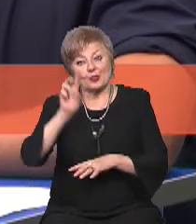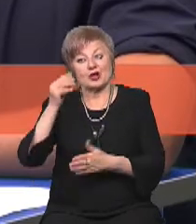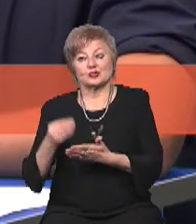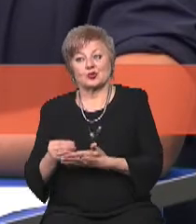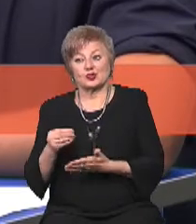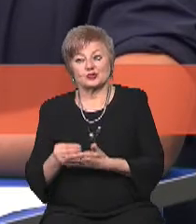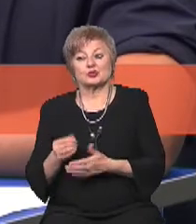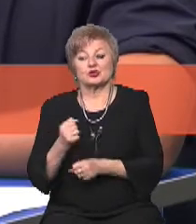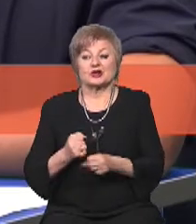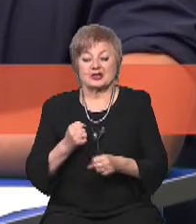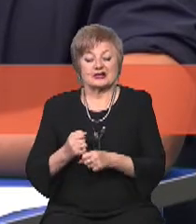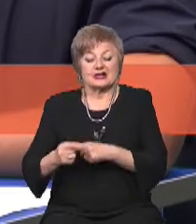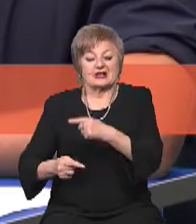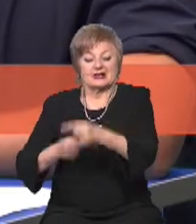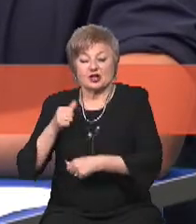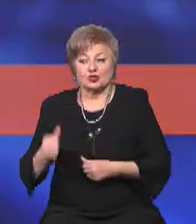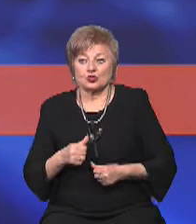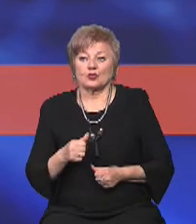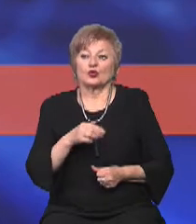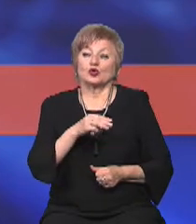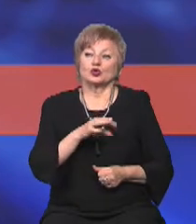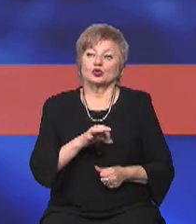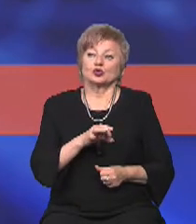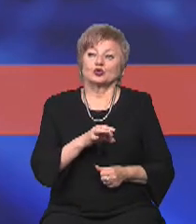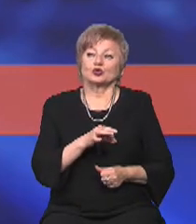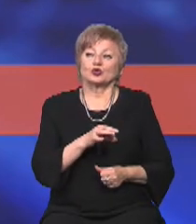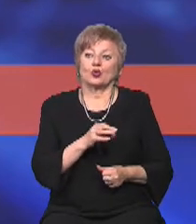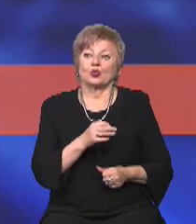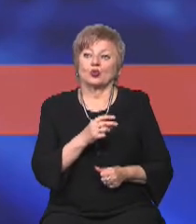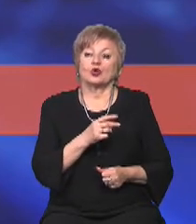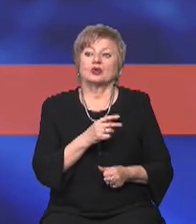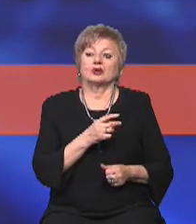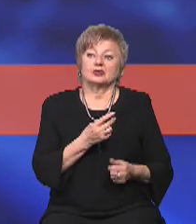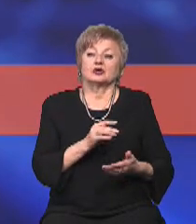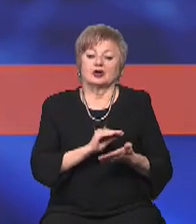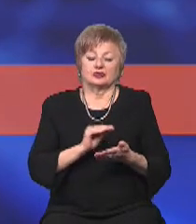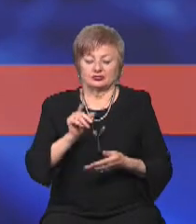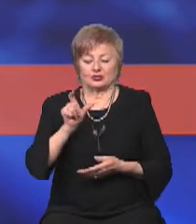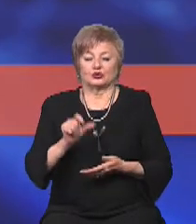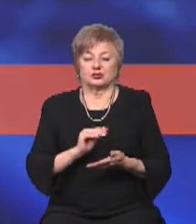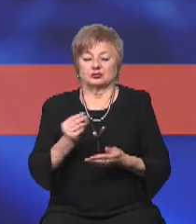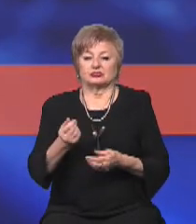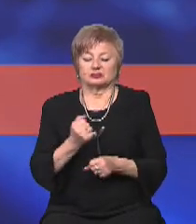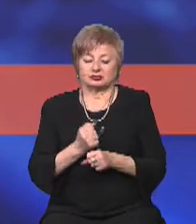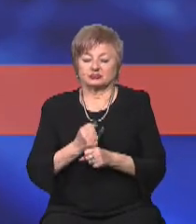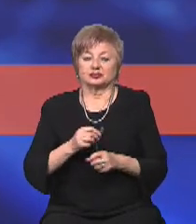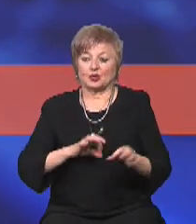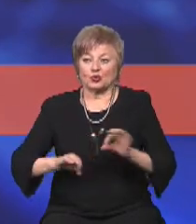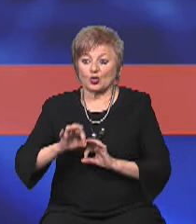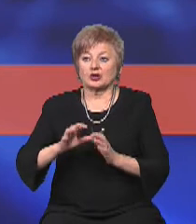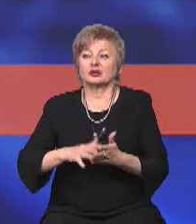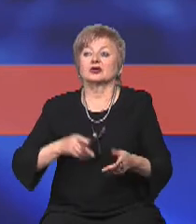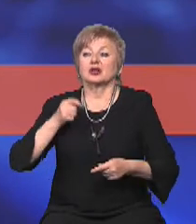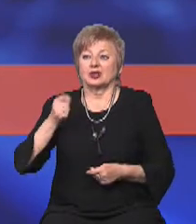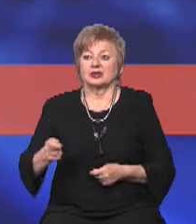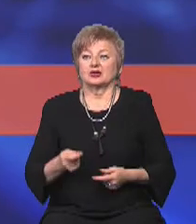таки напрацювання на наступний рік, то, звісно, що в першу чергу автори подавались туди, а вже потім на громадський бюджет,